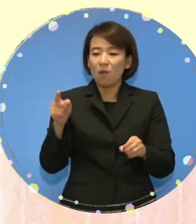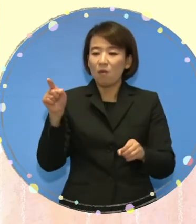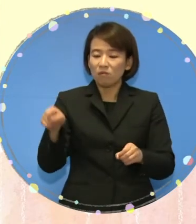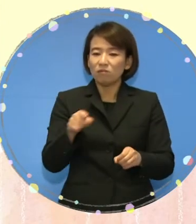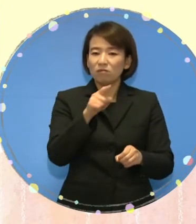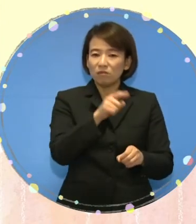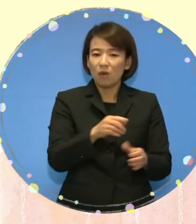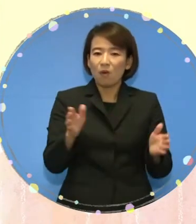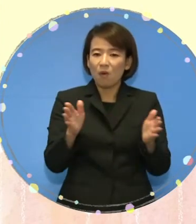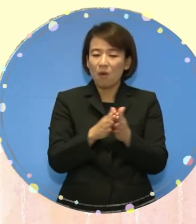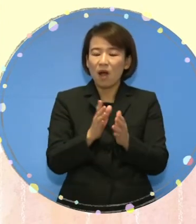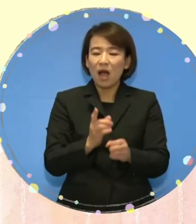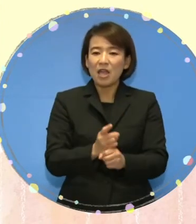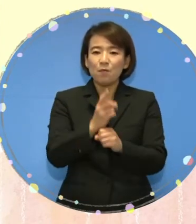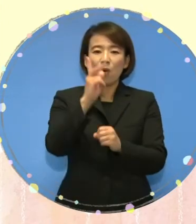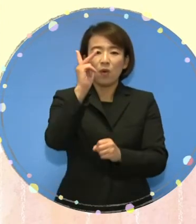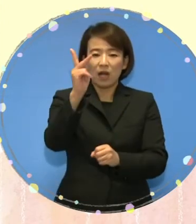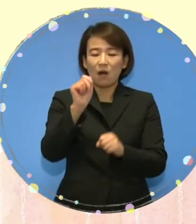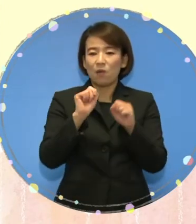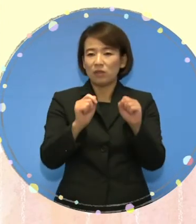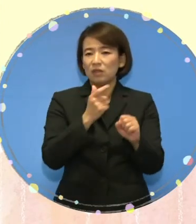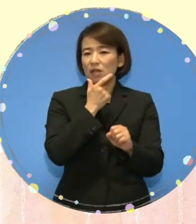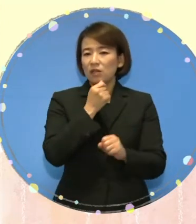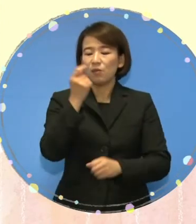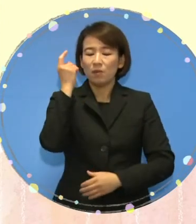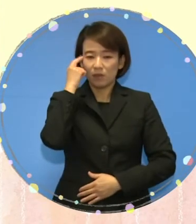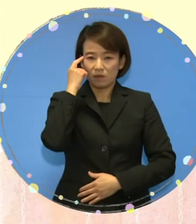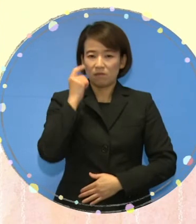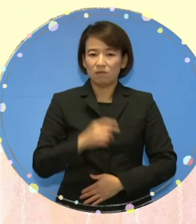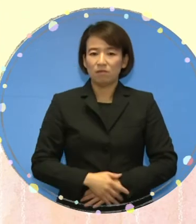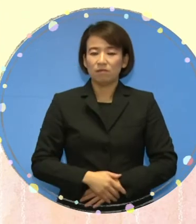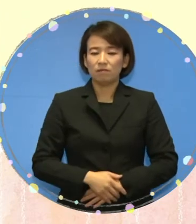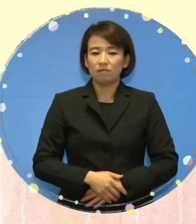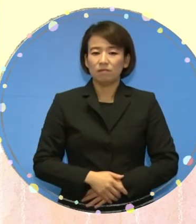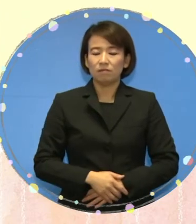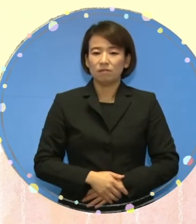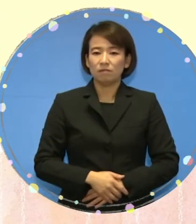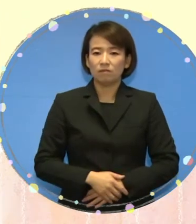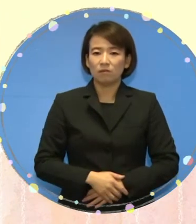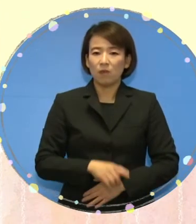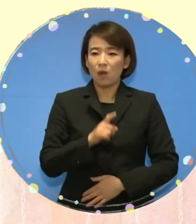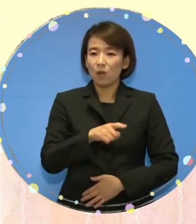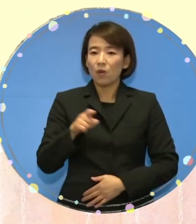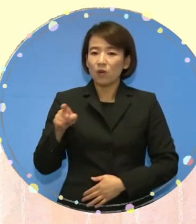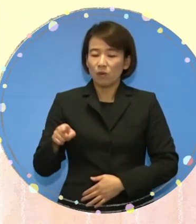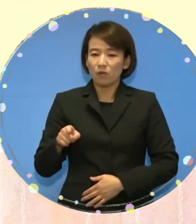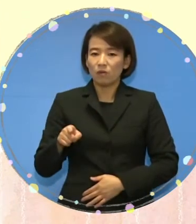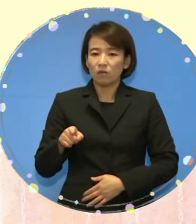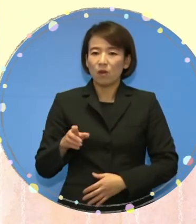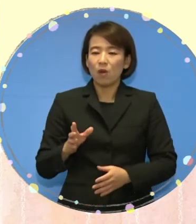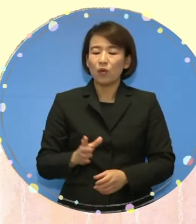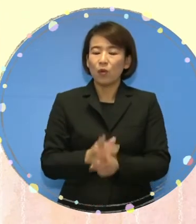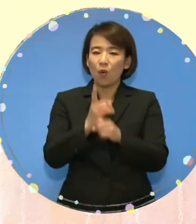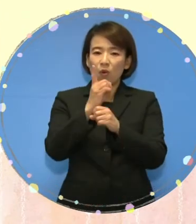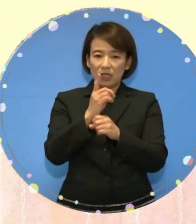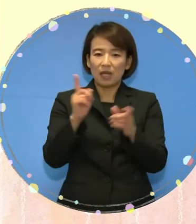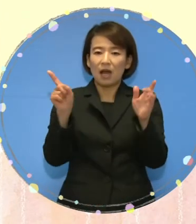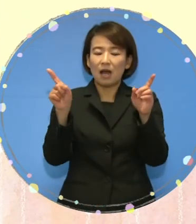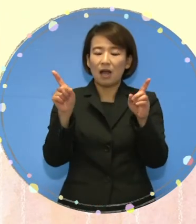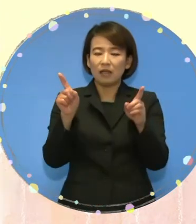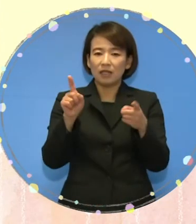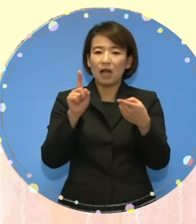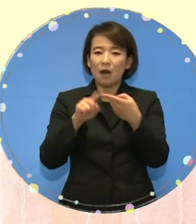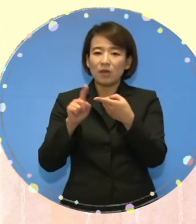統合に向けた取り組みを進めておりますまたあ組織の統合に合わせて jr 新居浜駅